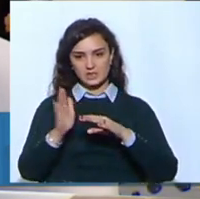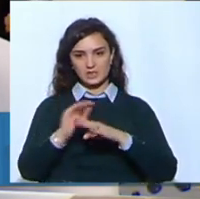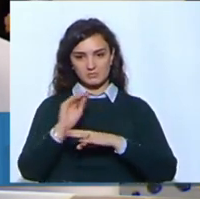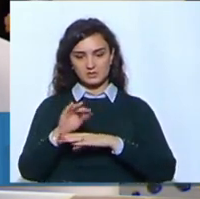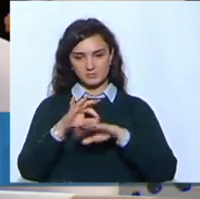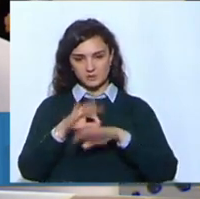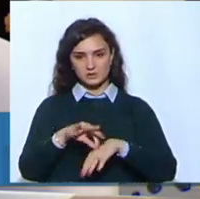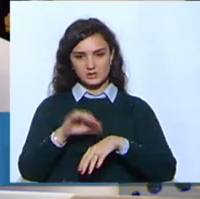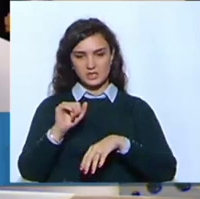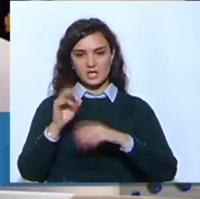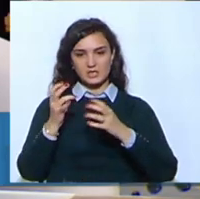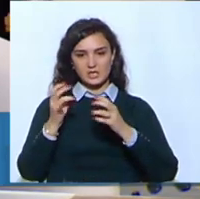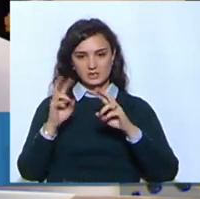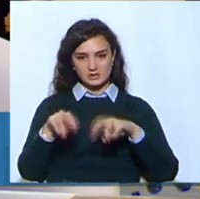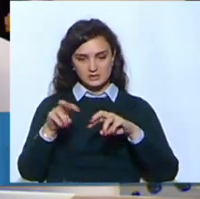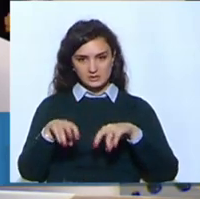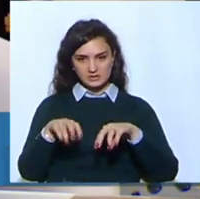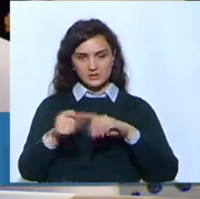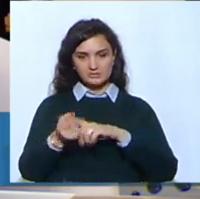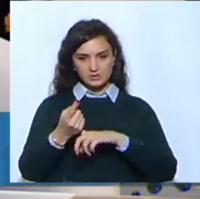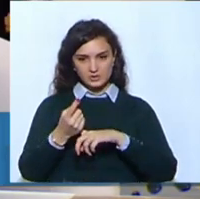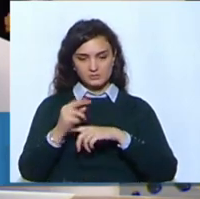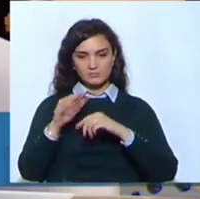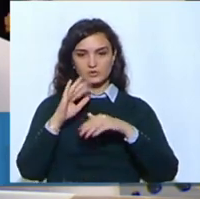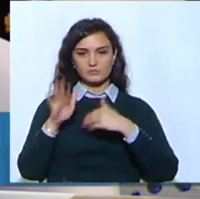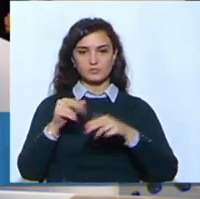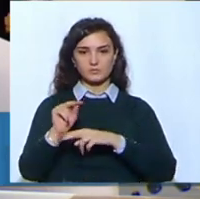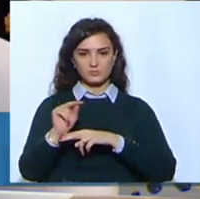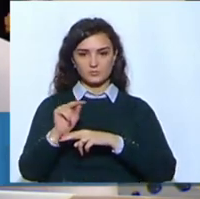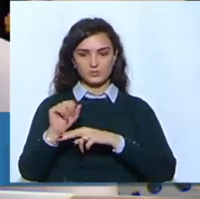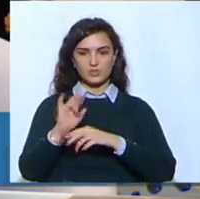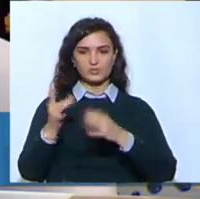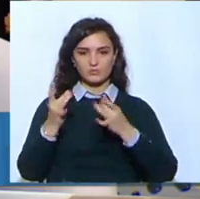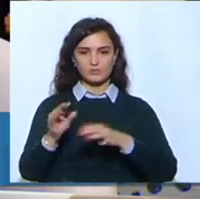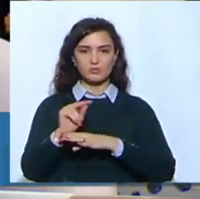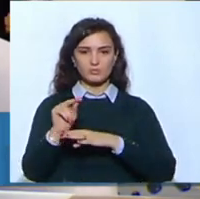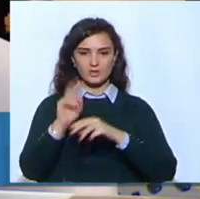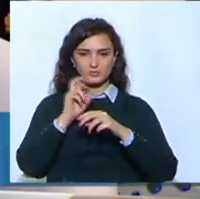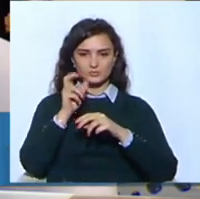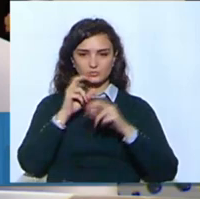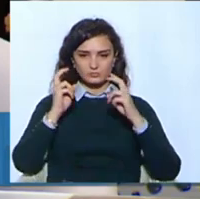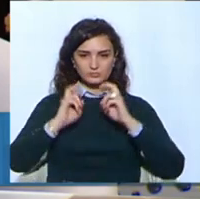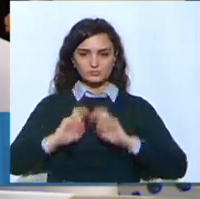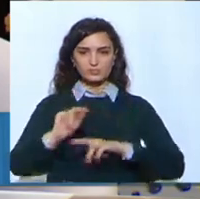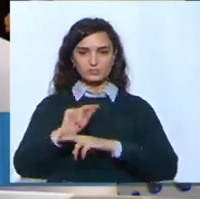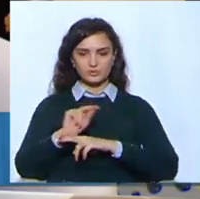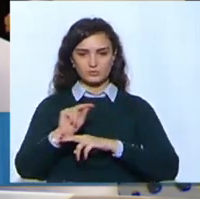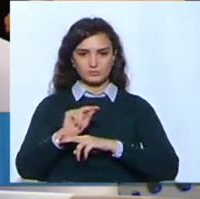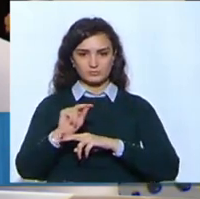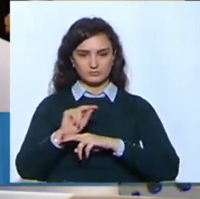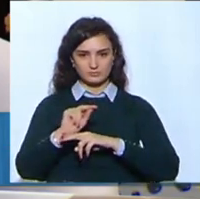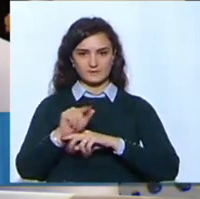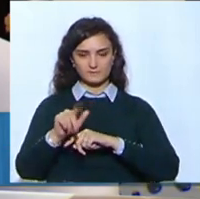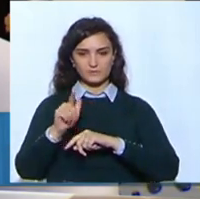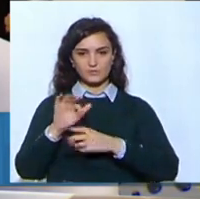დამატებით ჩატარდეს ანალიზი გონორიას აღმოსაჩენად და შემდგომ სამკურნალოდ, ან უბრალოდ პროფილაქტიკურად ვკურნალობთ პროფილაქტიკური